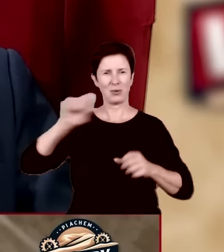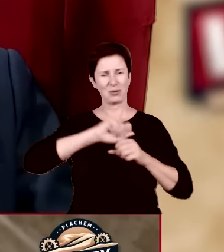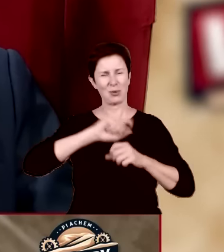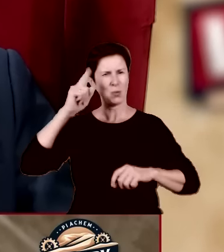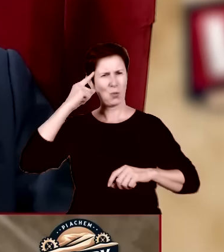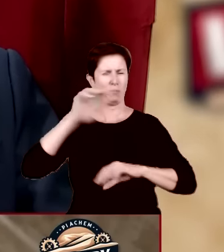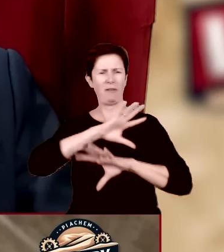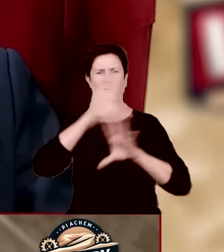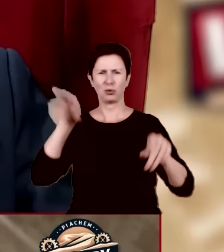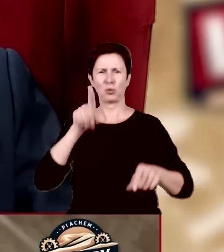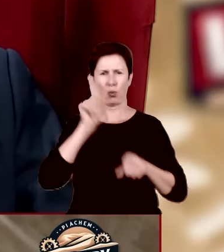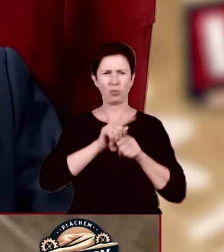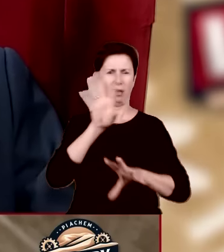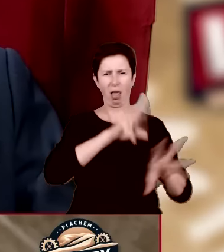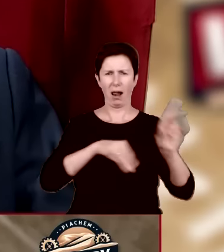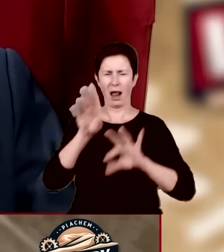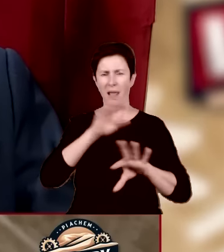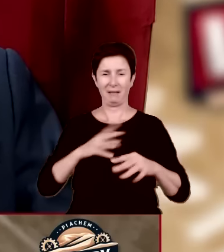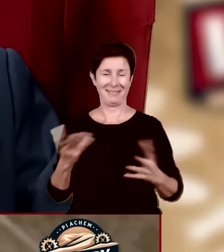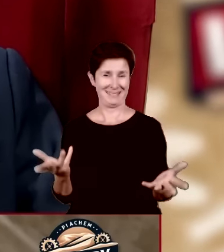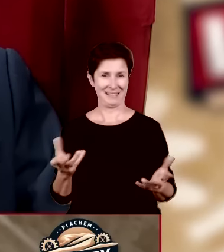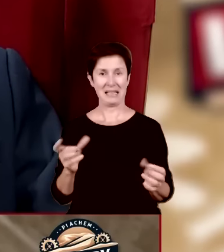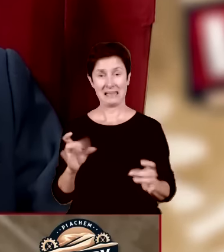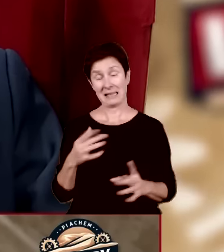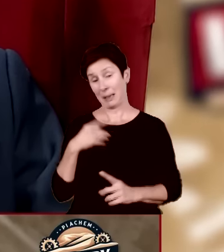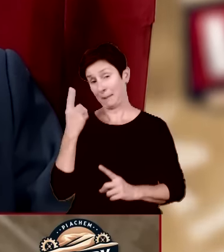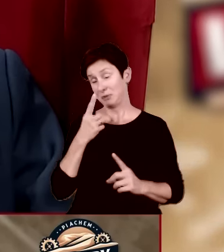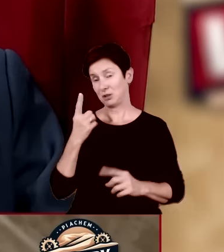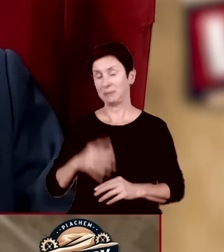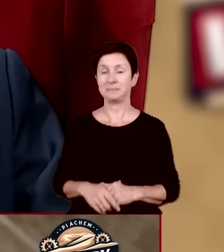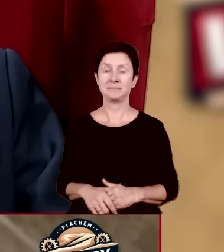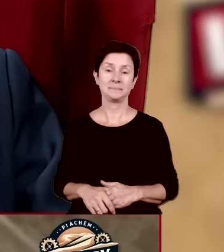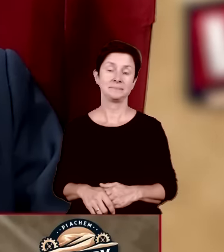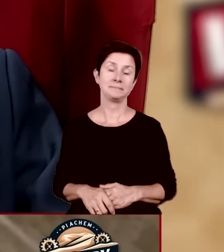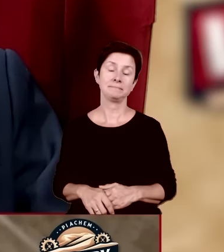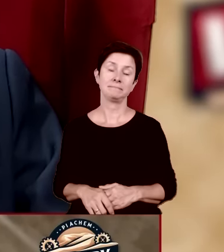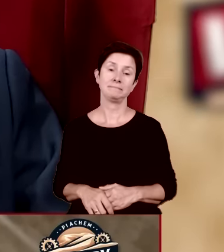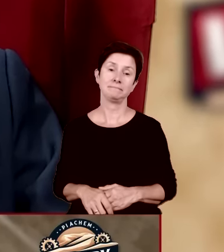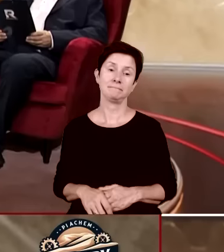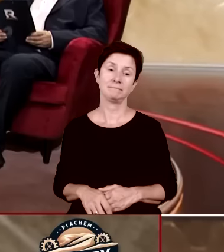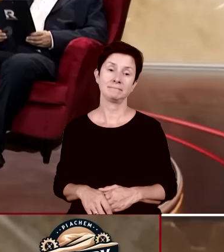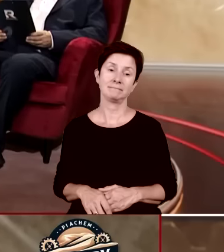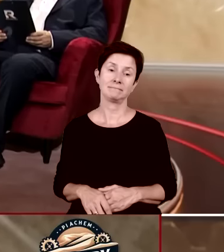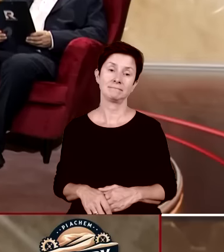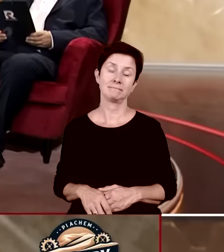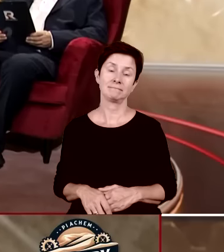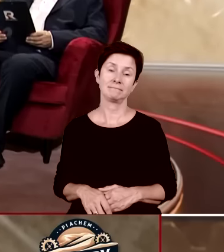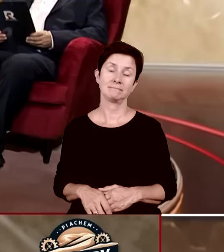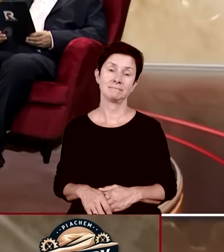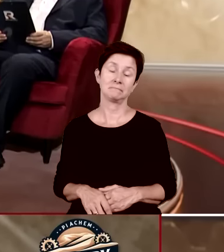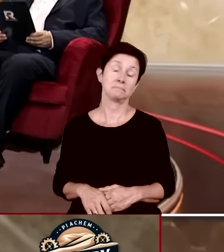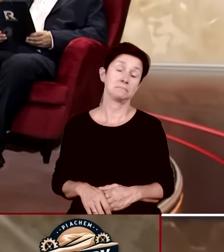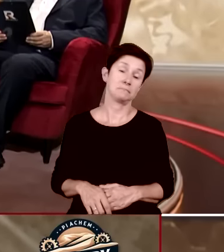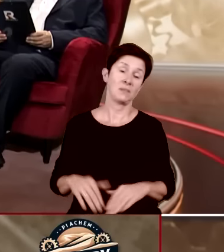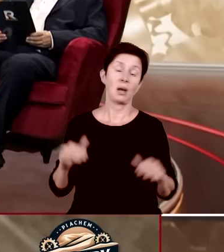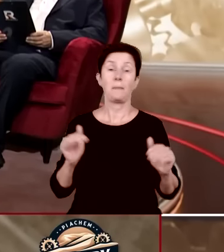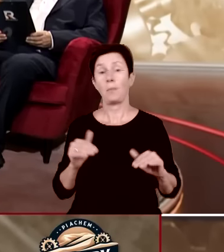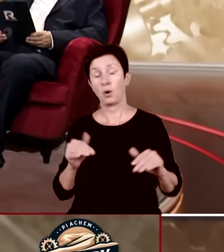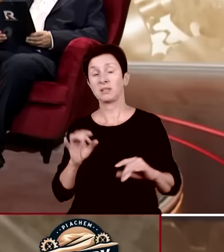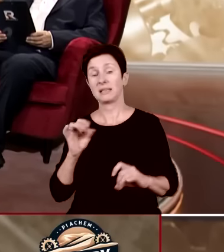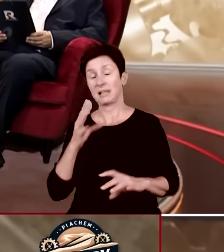łykną. No i to jest jakby objaw, mi się wydaje, tego w tym momencie, Olu. Tak, być może tak to